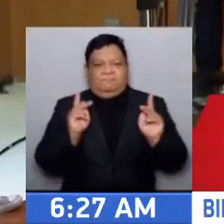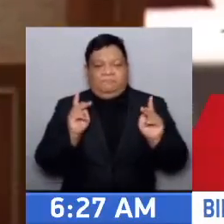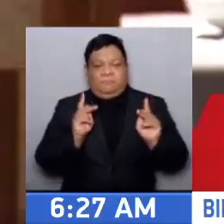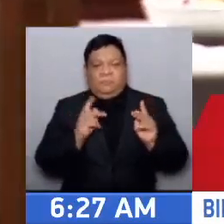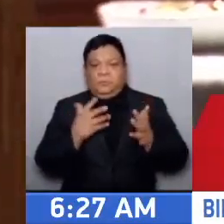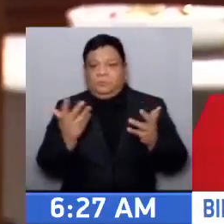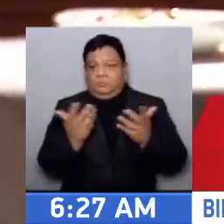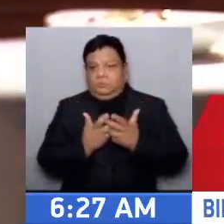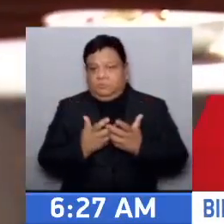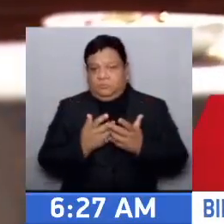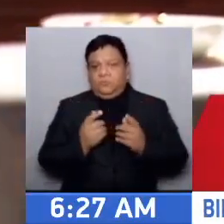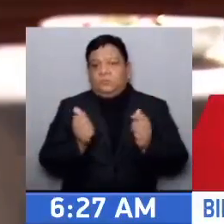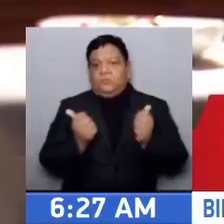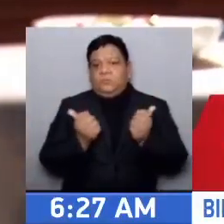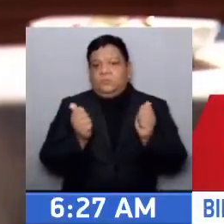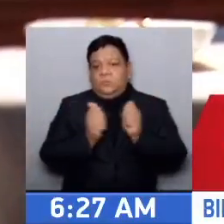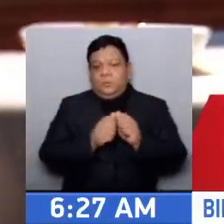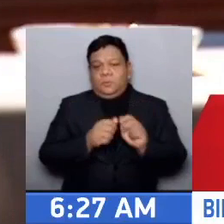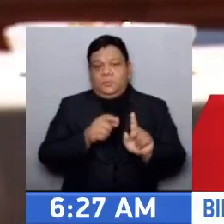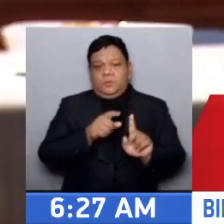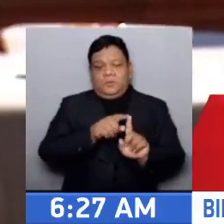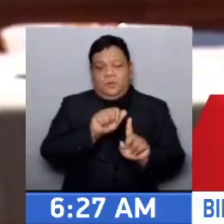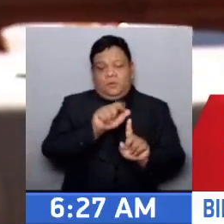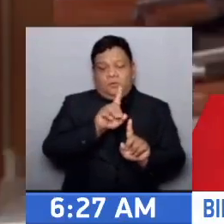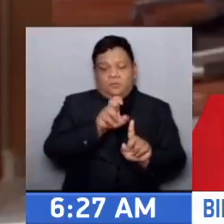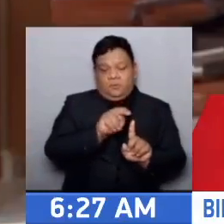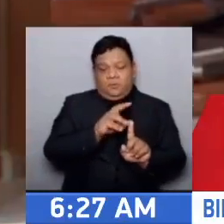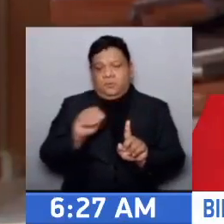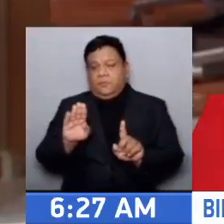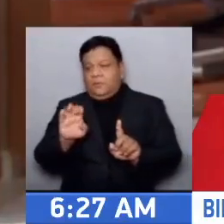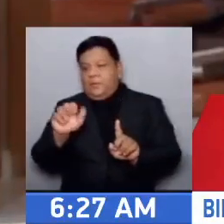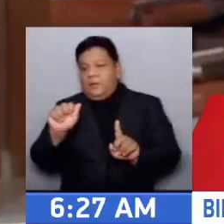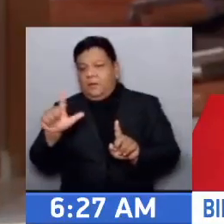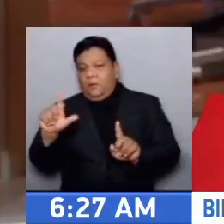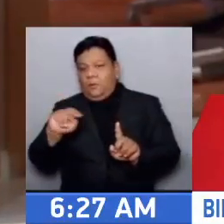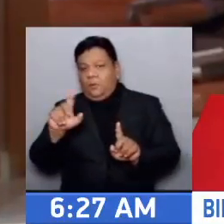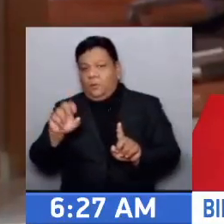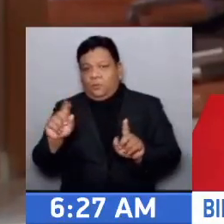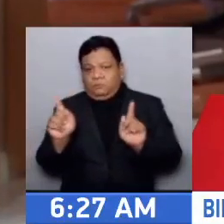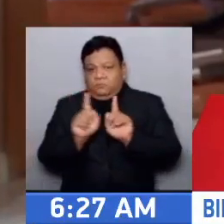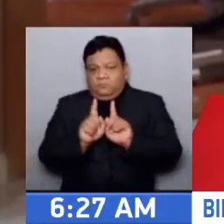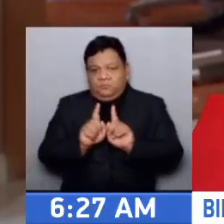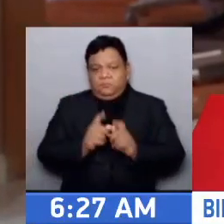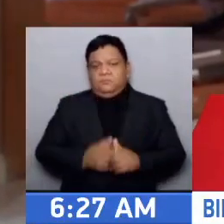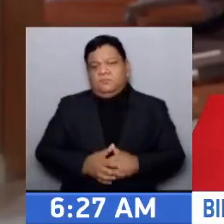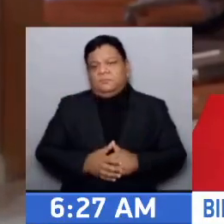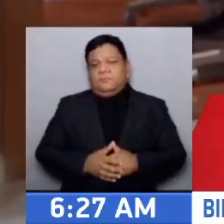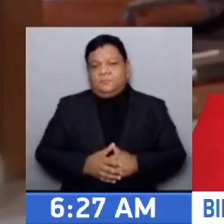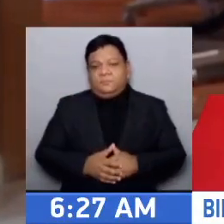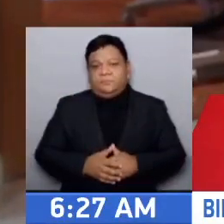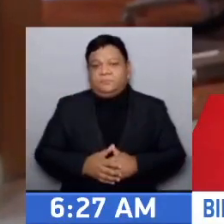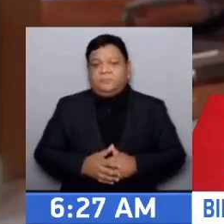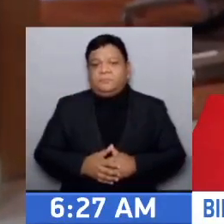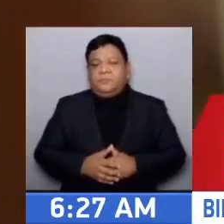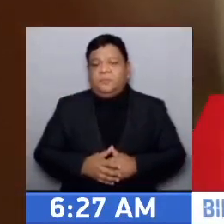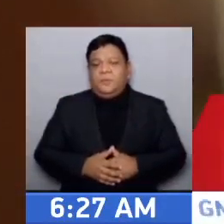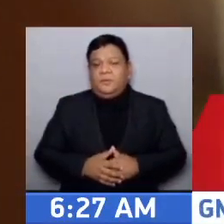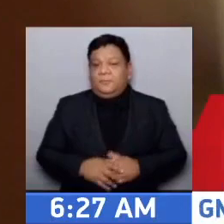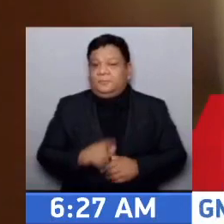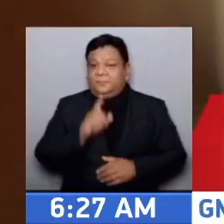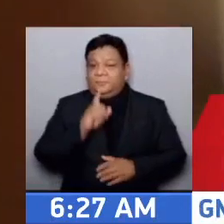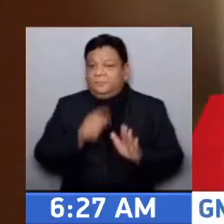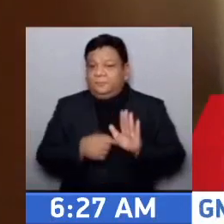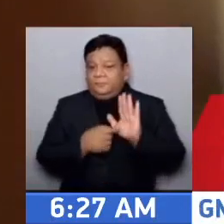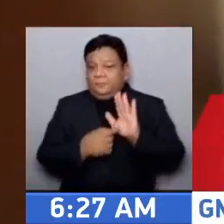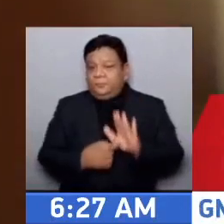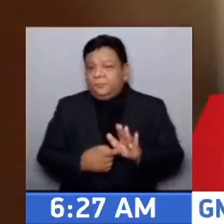star Alden Richards and multi-awarded actress at box office icon Bea Alonso. Pinakita rin ang look ni na Tristan